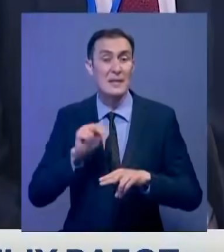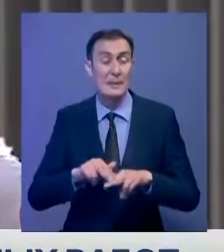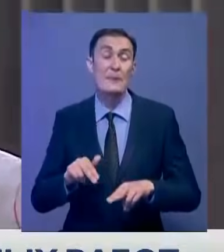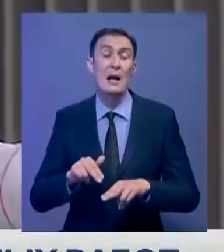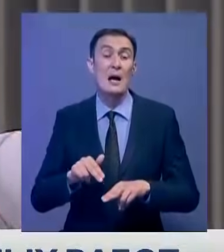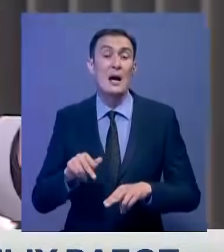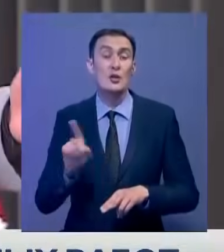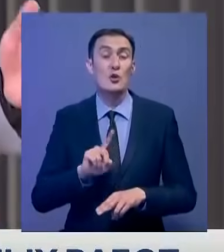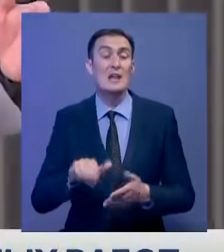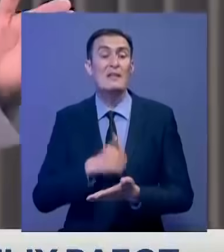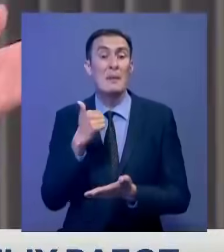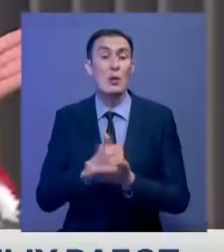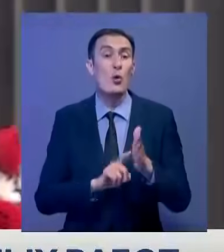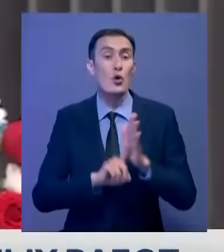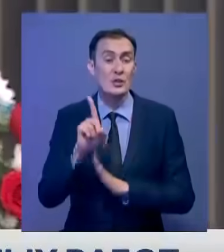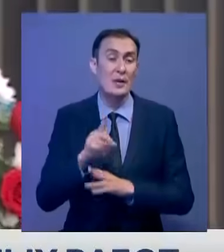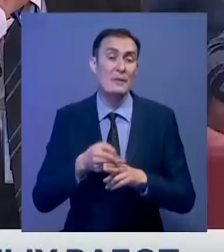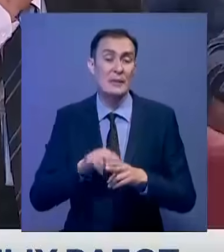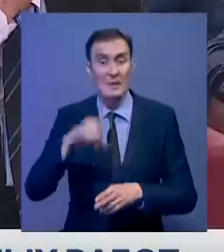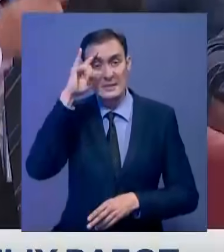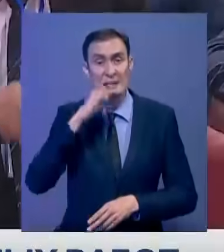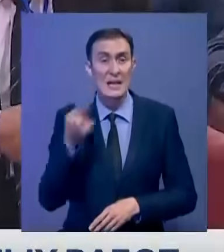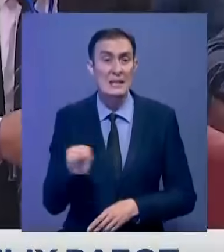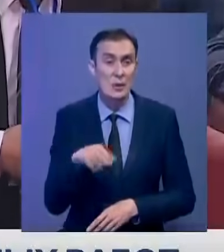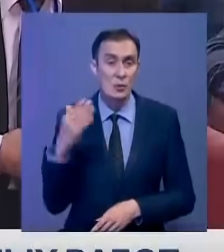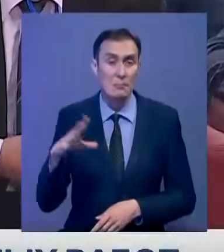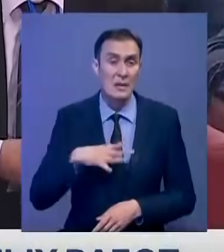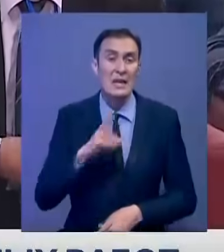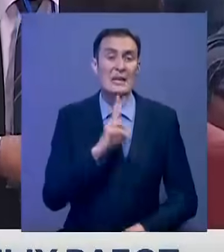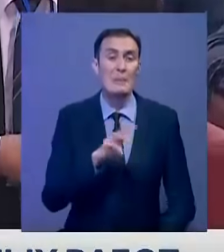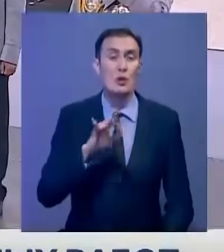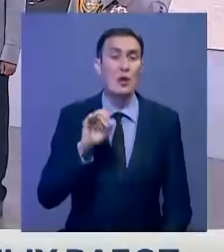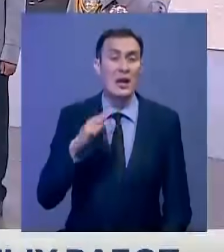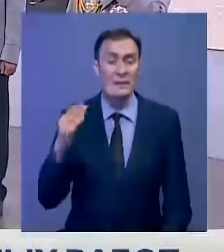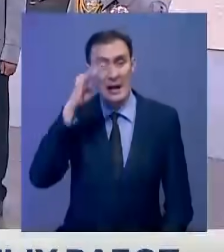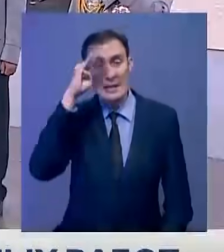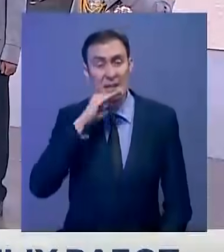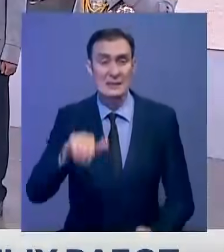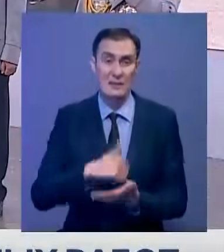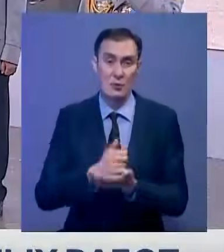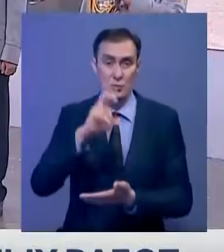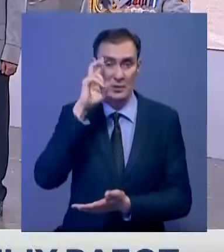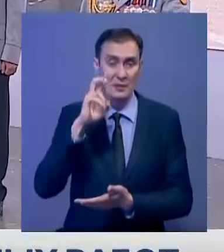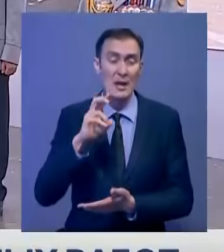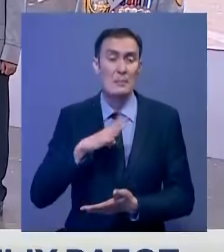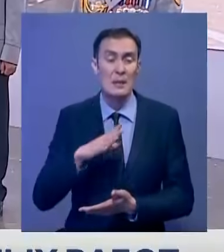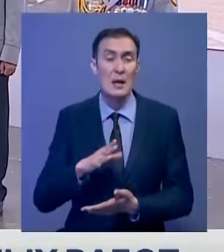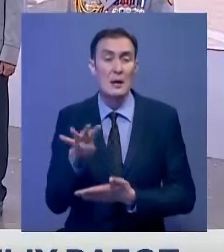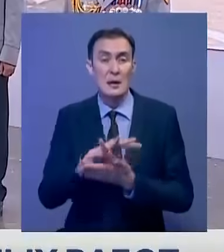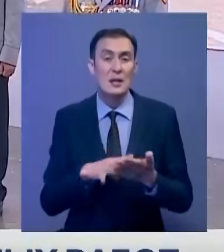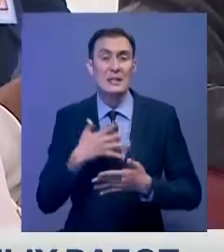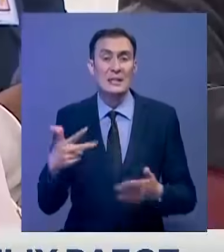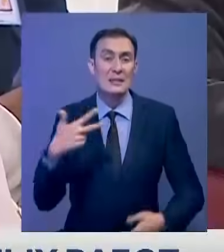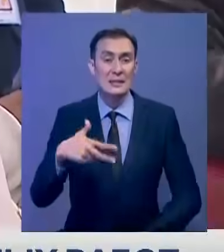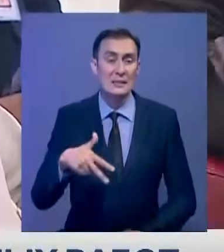дел. Отмечу, основоположником этого жанра в казахской литературе является Кемель Токаев, отец главы государства. Всего поступило больше